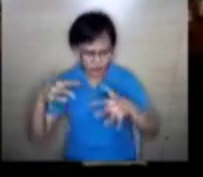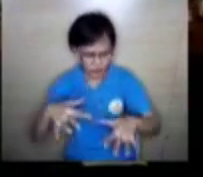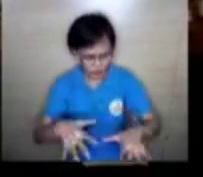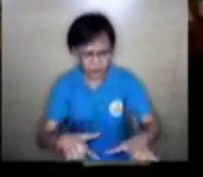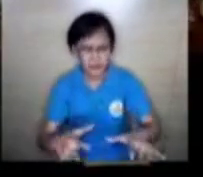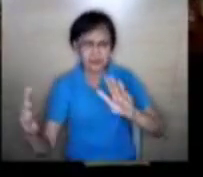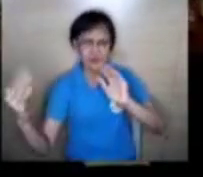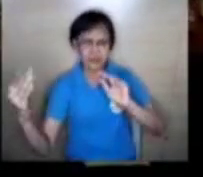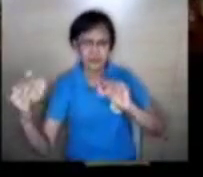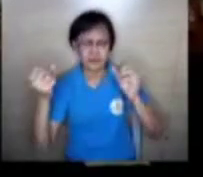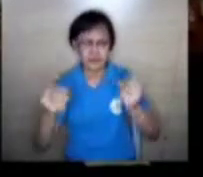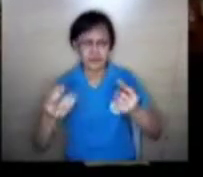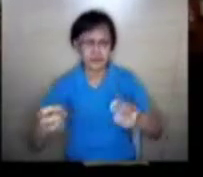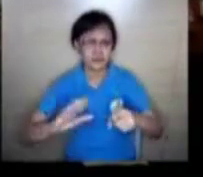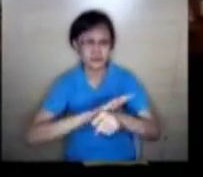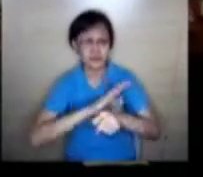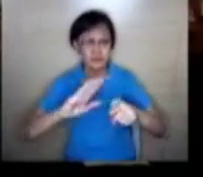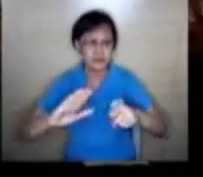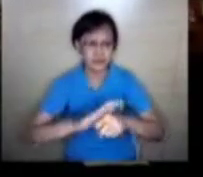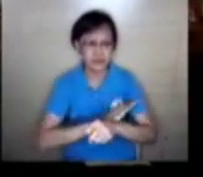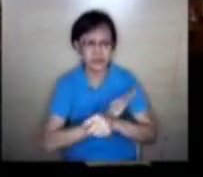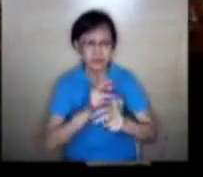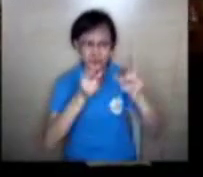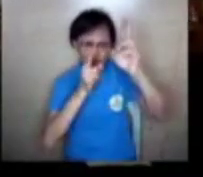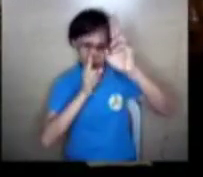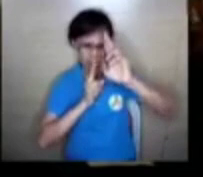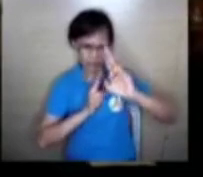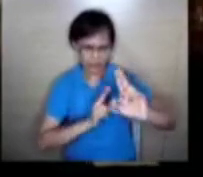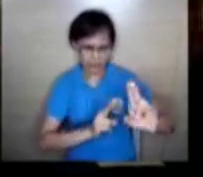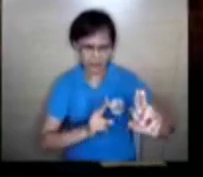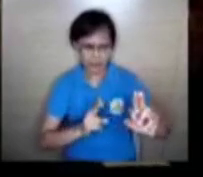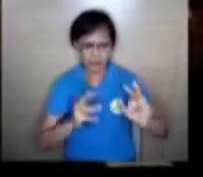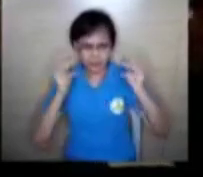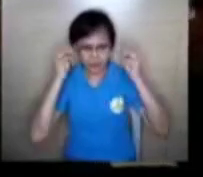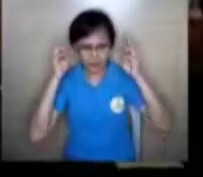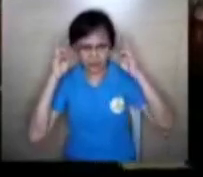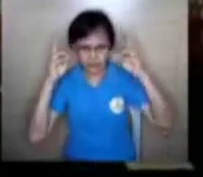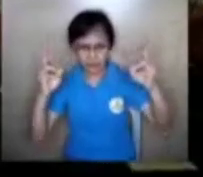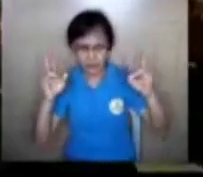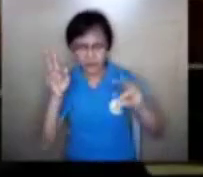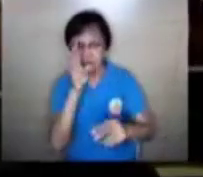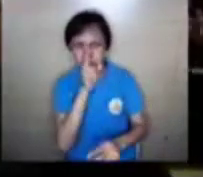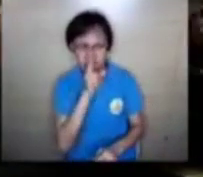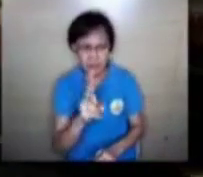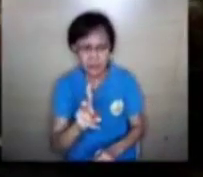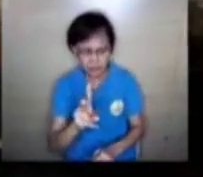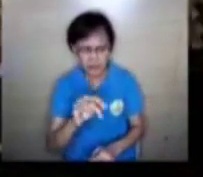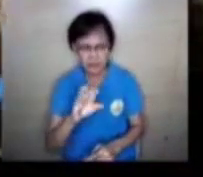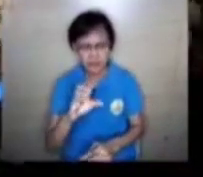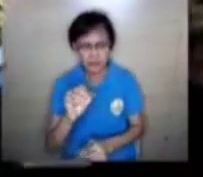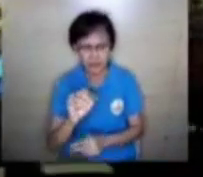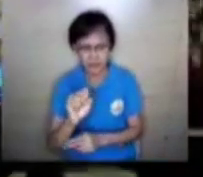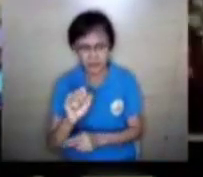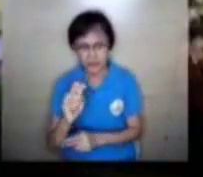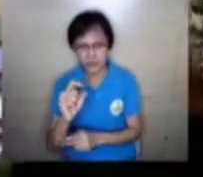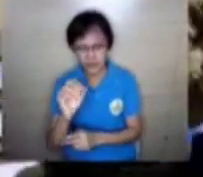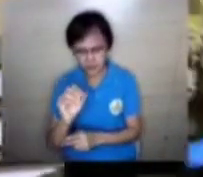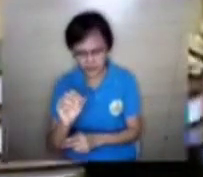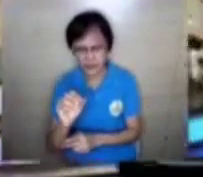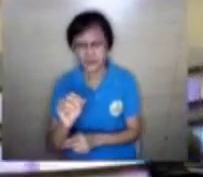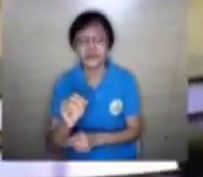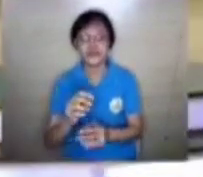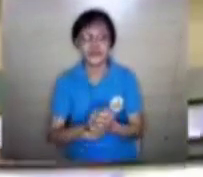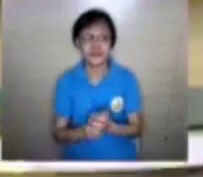pag-asa, kagalang-galang punong lungsod ng Pasig, Victor Maria Regis Nubla